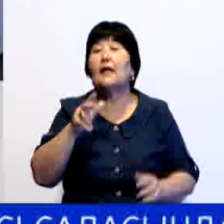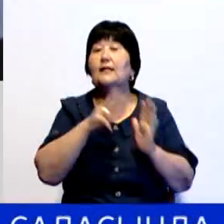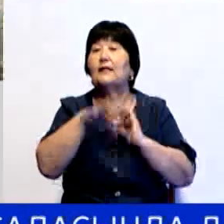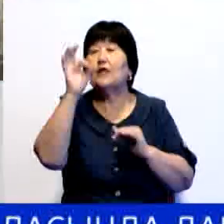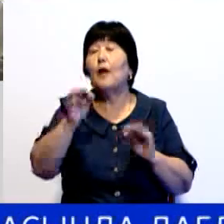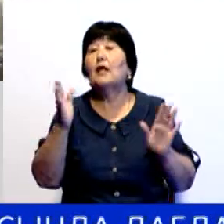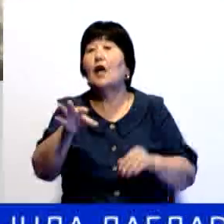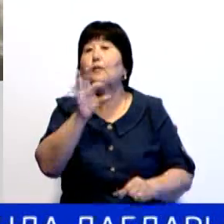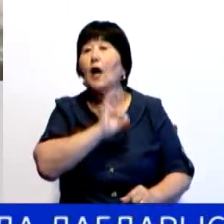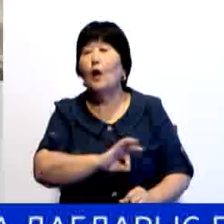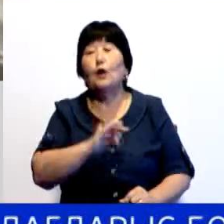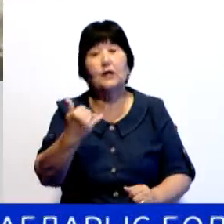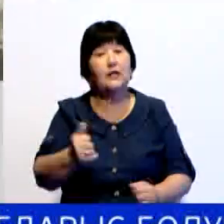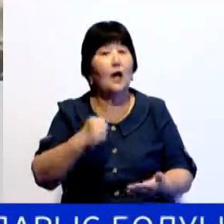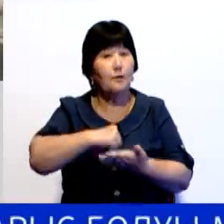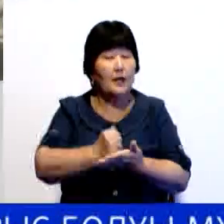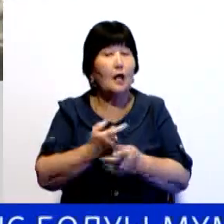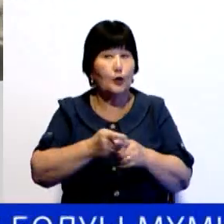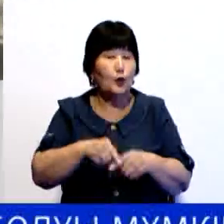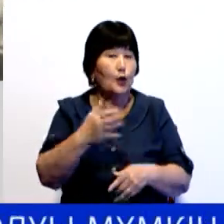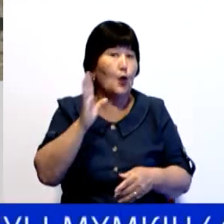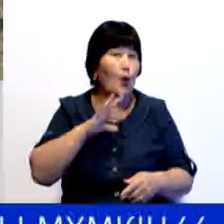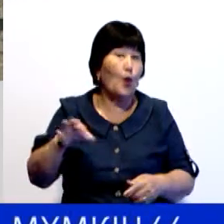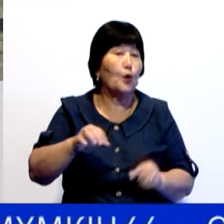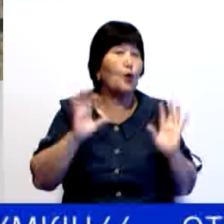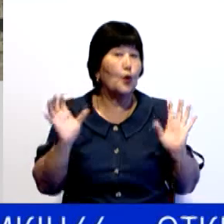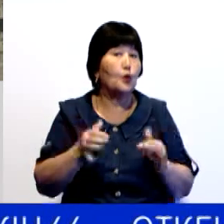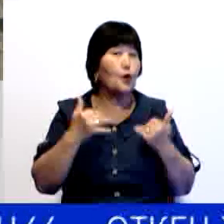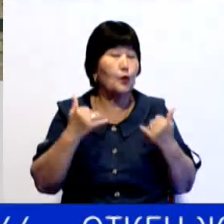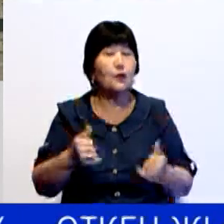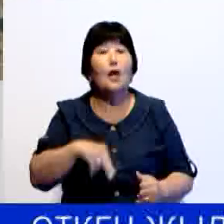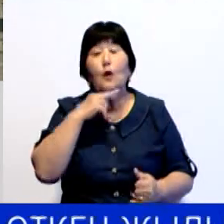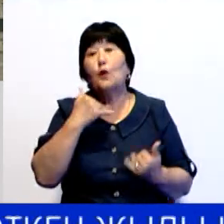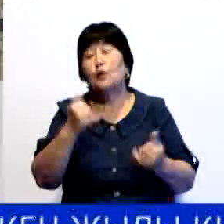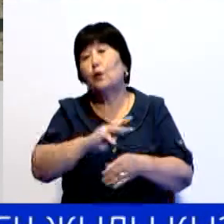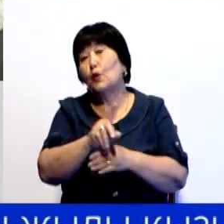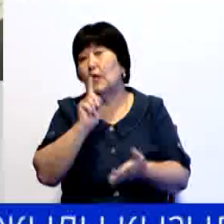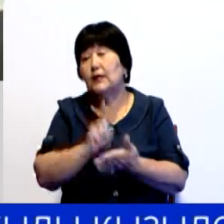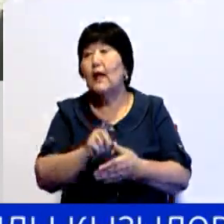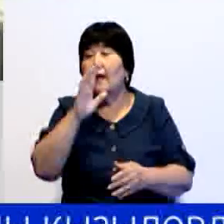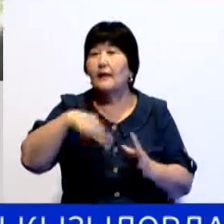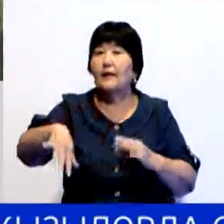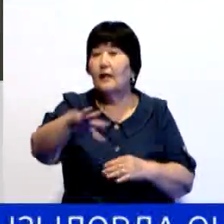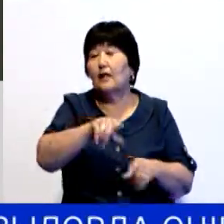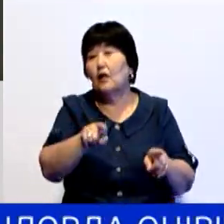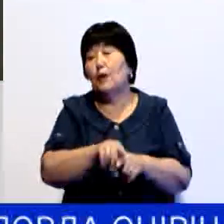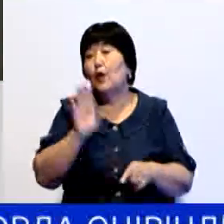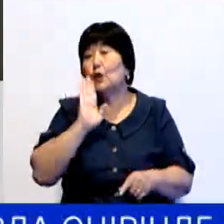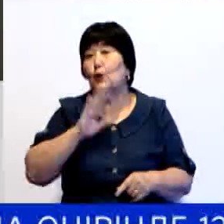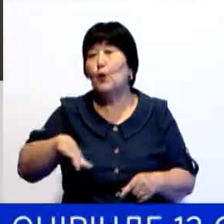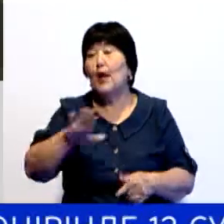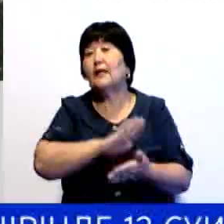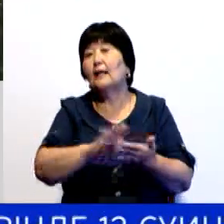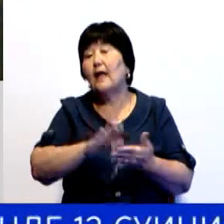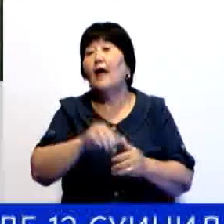табиғат пайдаланушыларына бекітілген, сондықтан олар көлдерді күтіп ұстау мәселесіне көңіл бөлуі тиіс. Ал елді мекен маңайындағы су айдындарының